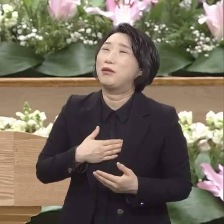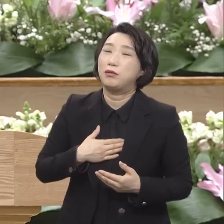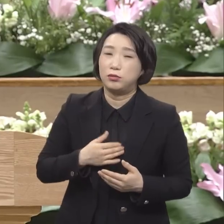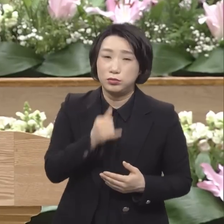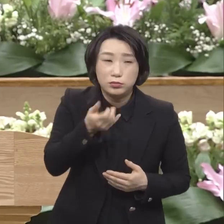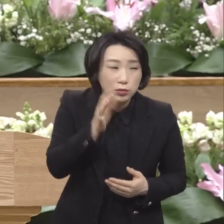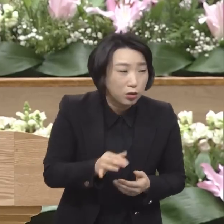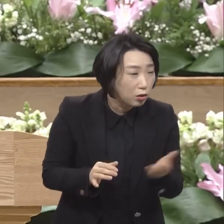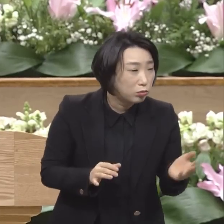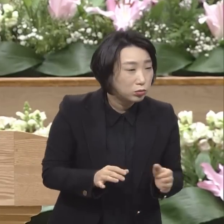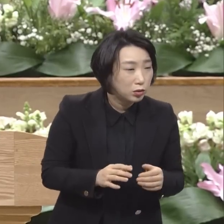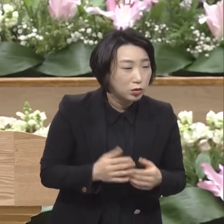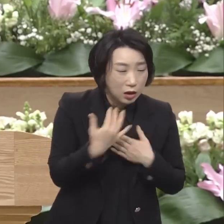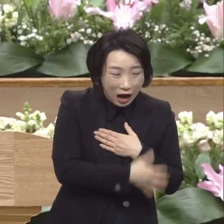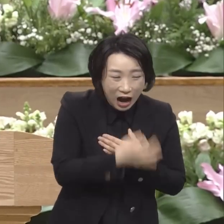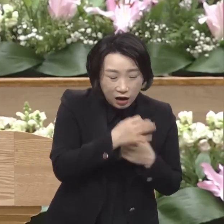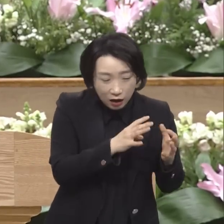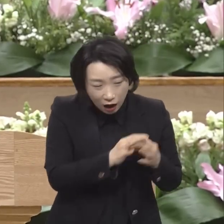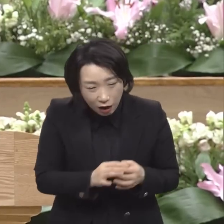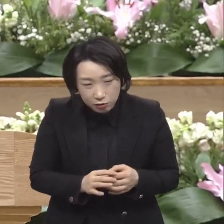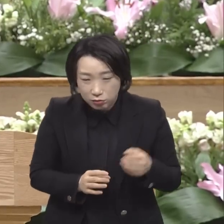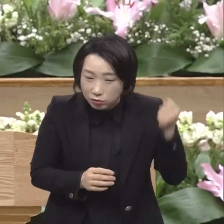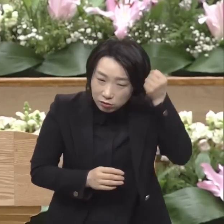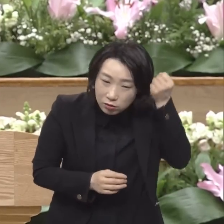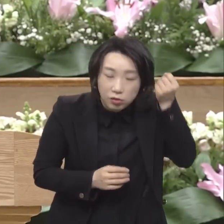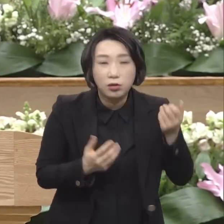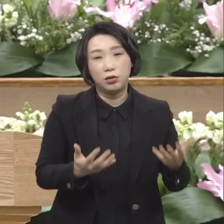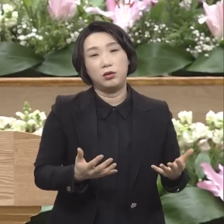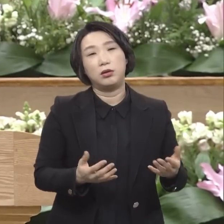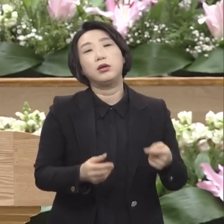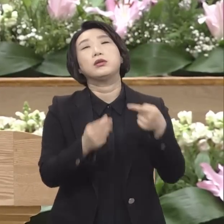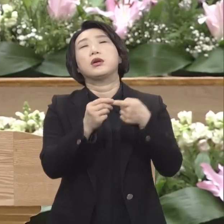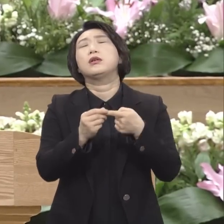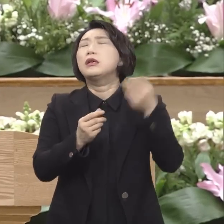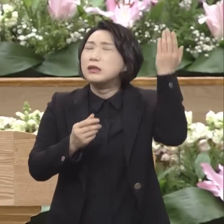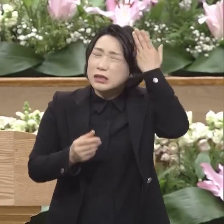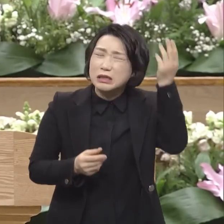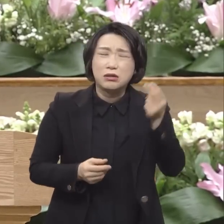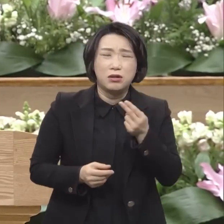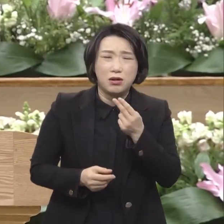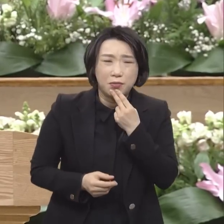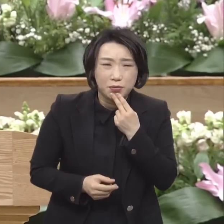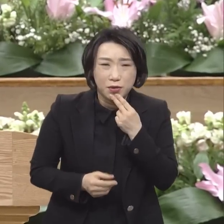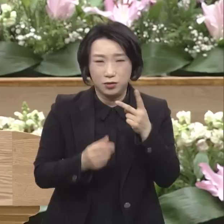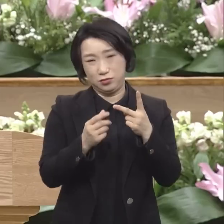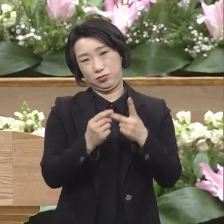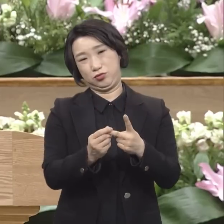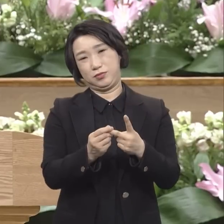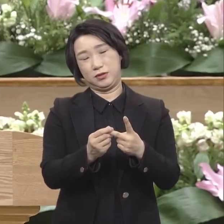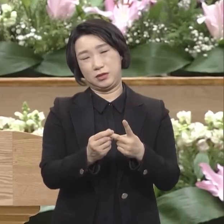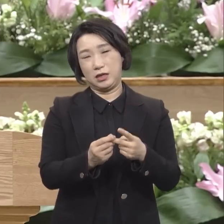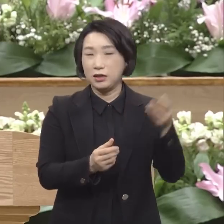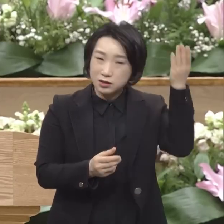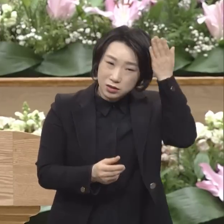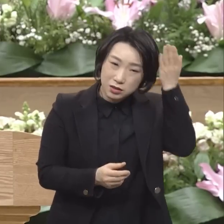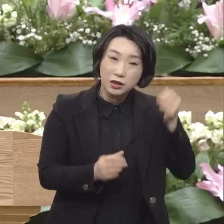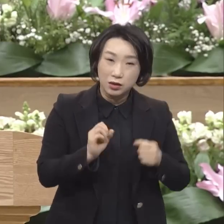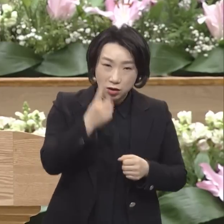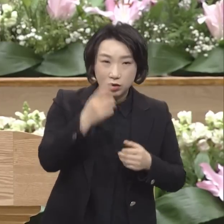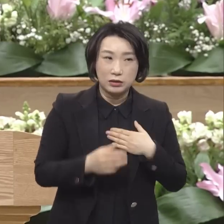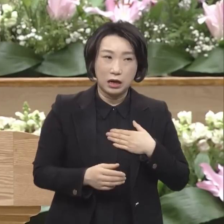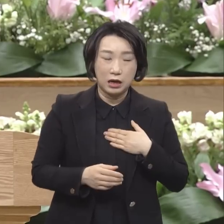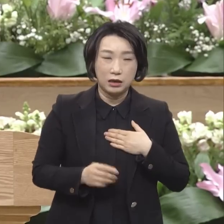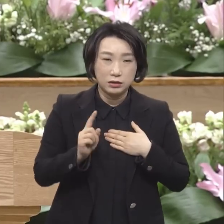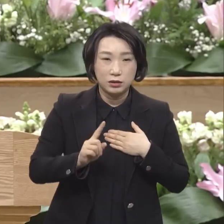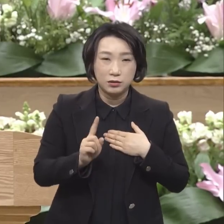있나 하는 것은 첫째는 지식이 없고, 두 번째는 이 지식에 의해